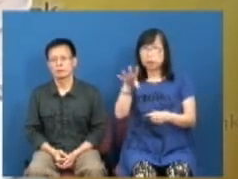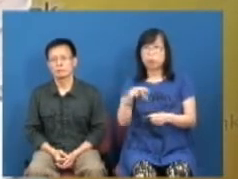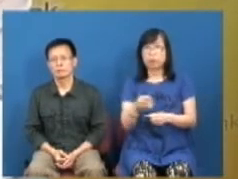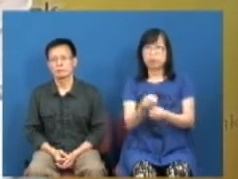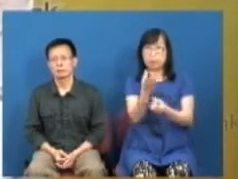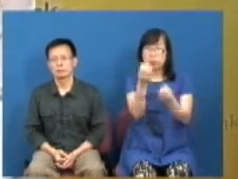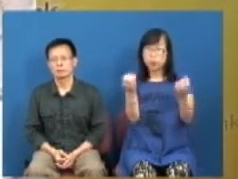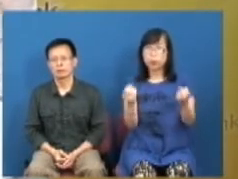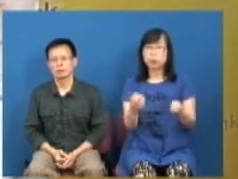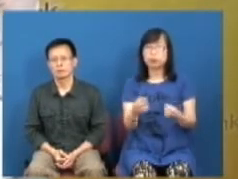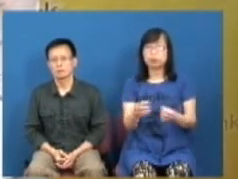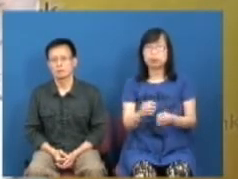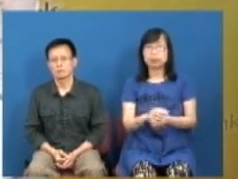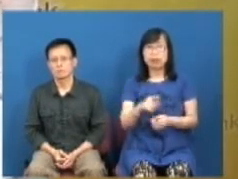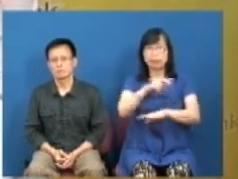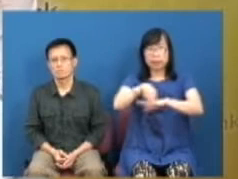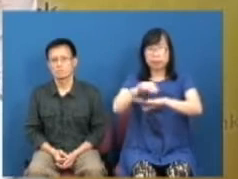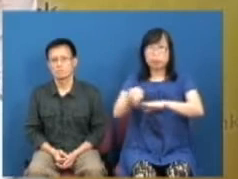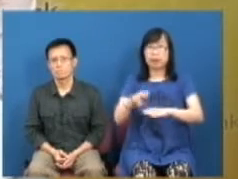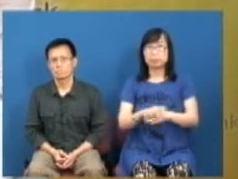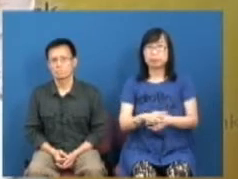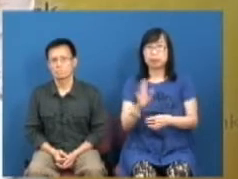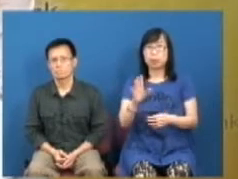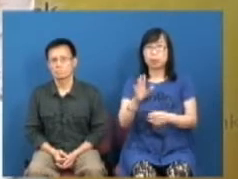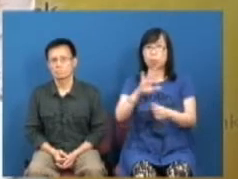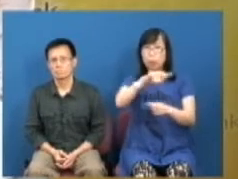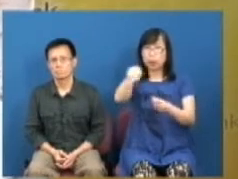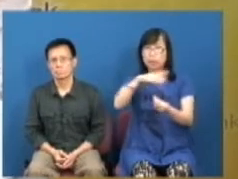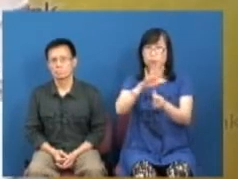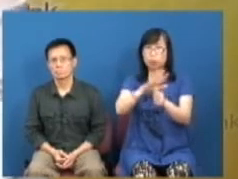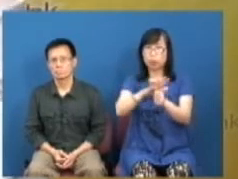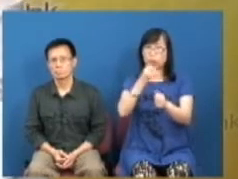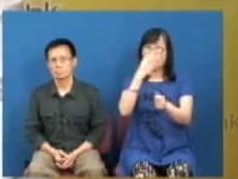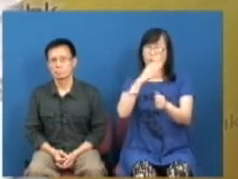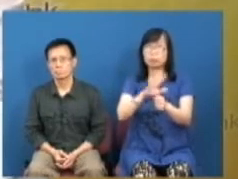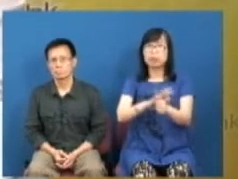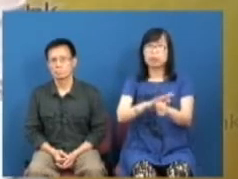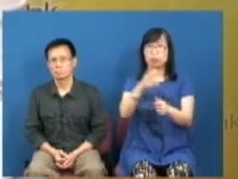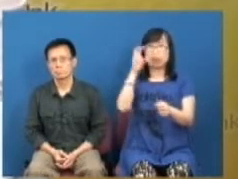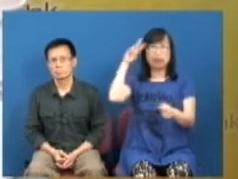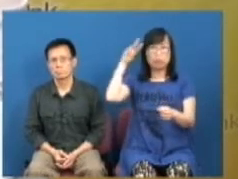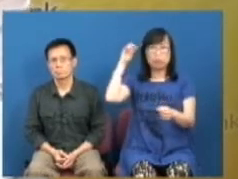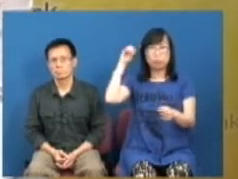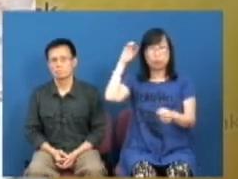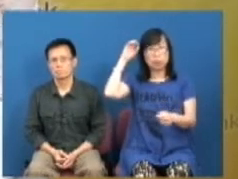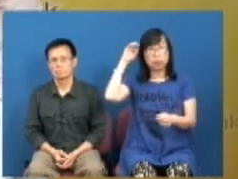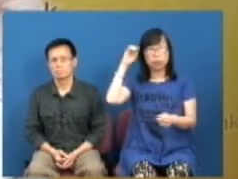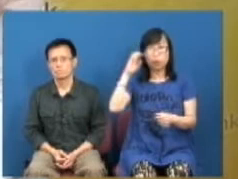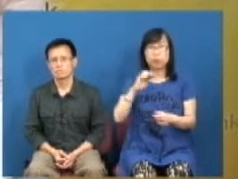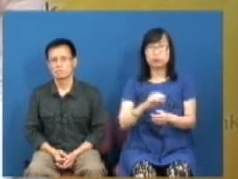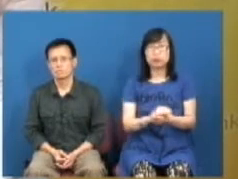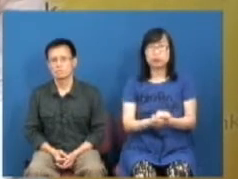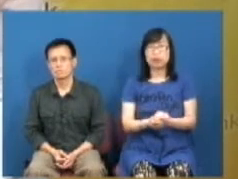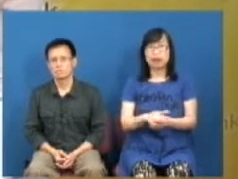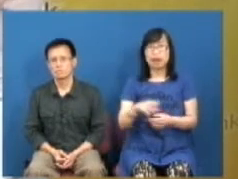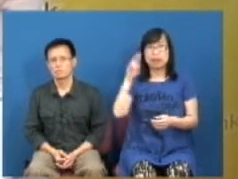劃咧，其實就唔係單止係維港嗰邊嘅，咁其實喺將軍澳咧都有一個即係計劃，曾經係話由日